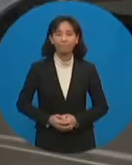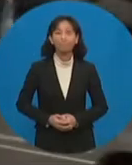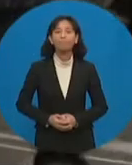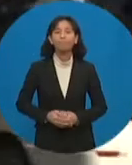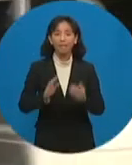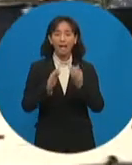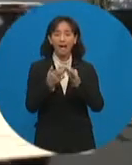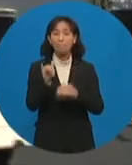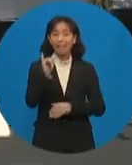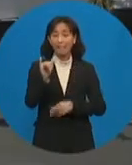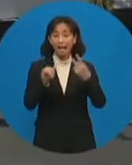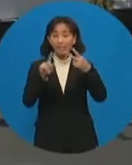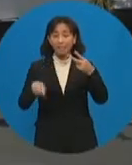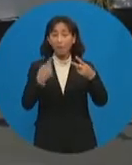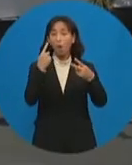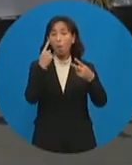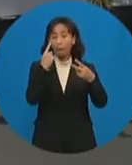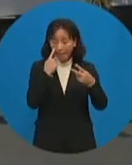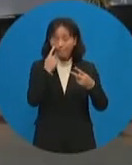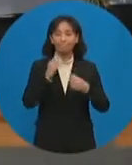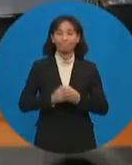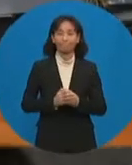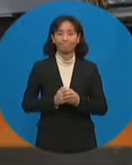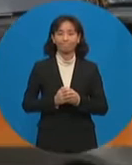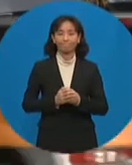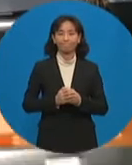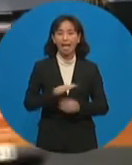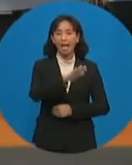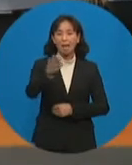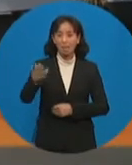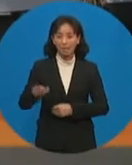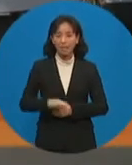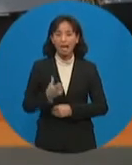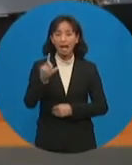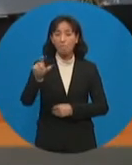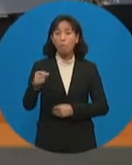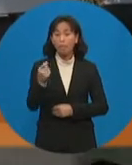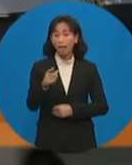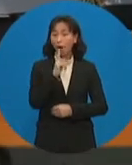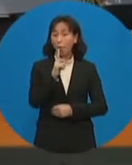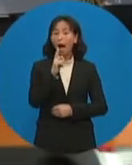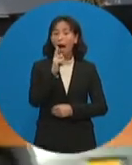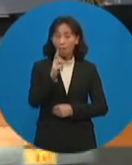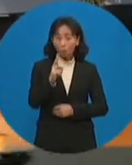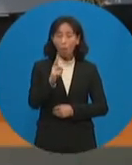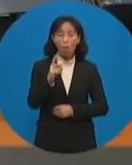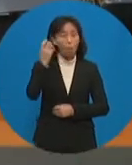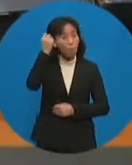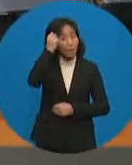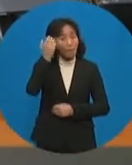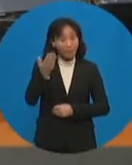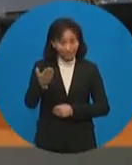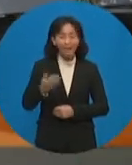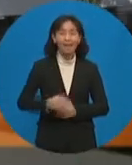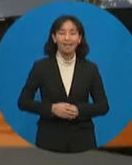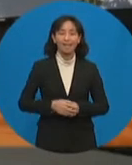町屋2丁目にやってきました。さて皆さん、荒川もんじゃワード覚えてますか？そのお店を知る上